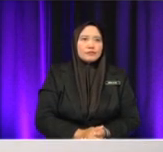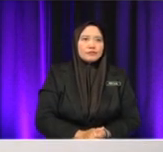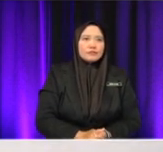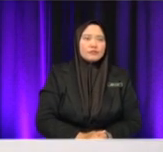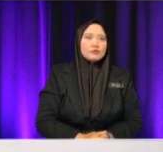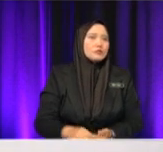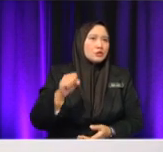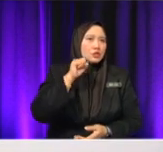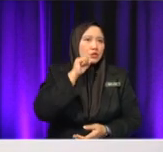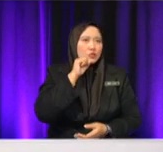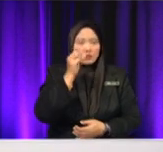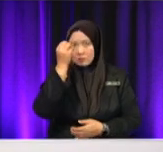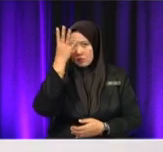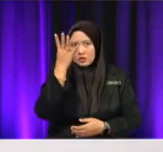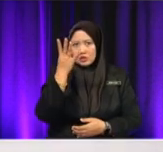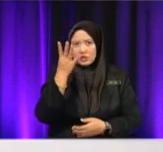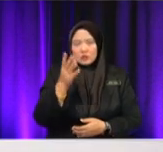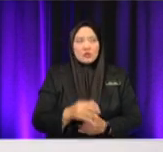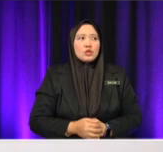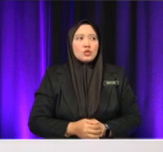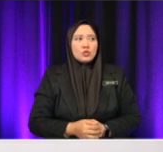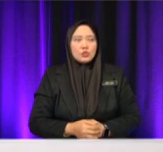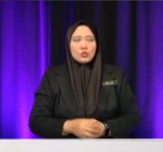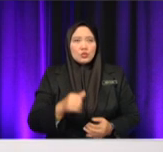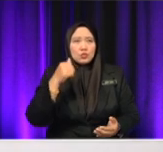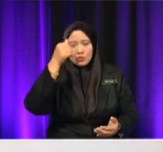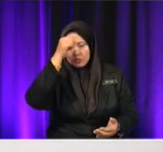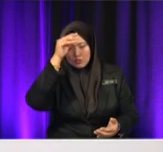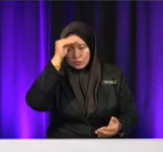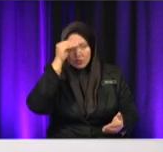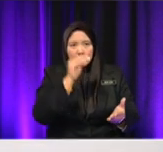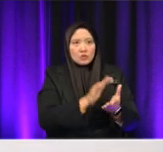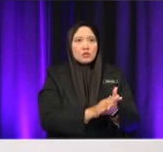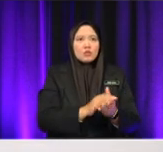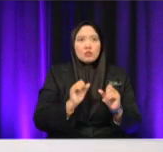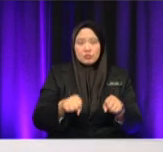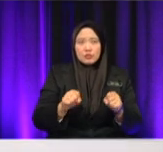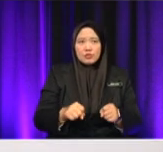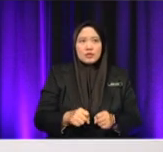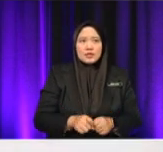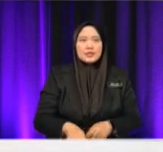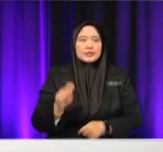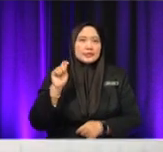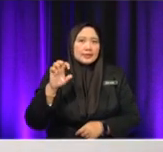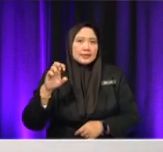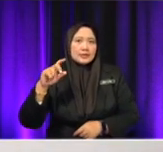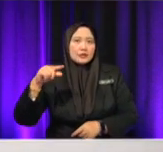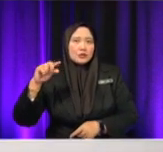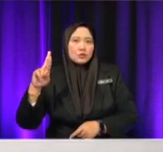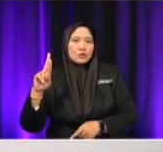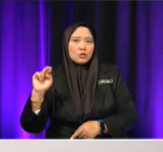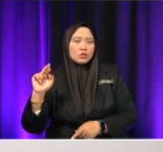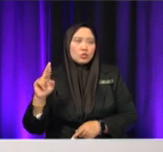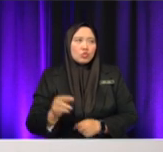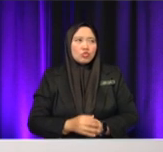suami dia boleh menegur ke silakan istri contohnya dalam segi pakaian ataupun Tingkah laku saya itu boleh